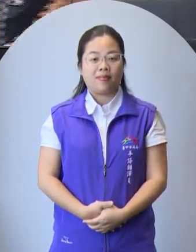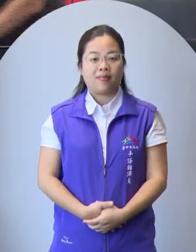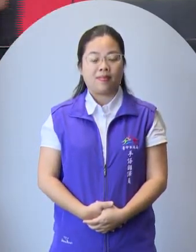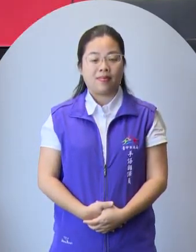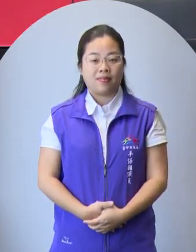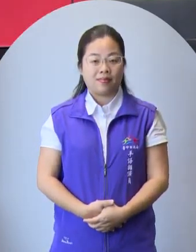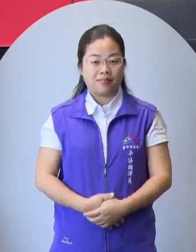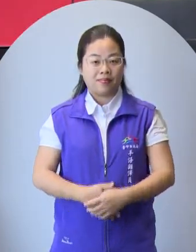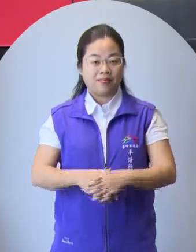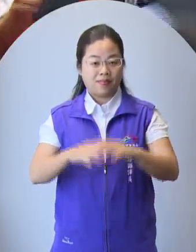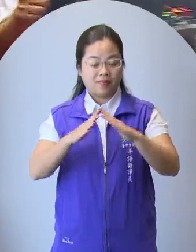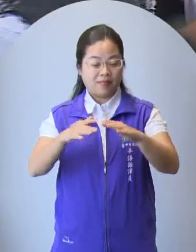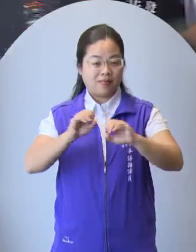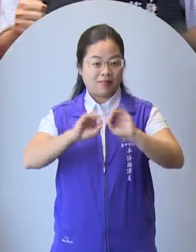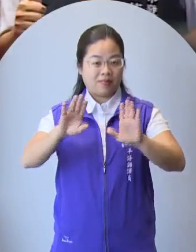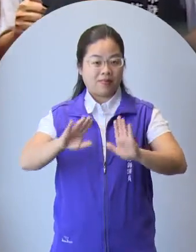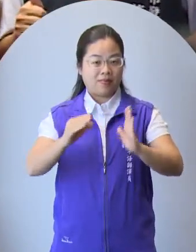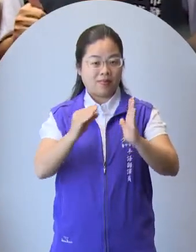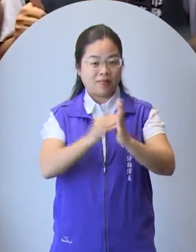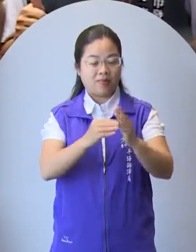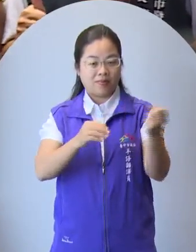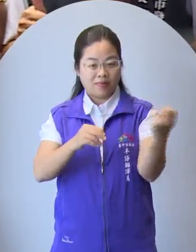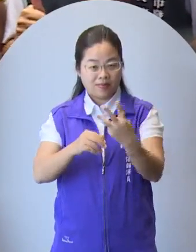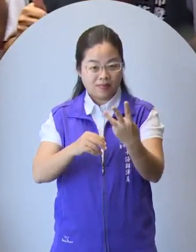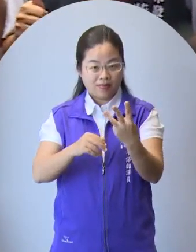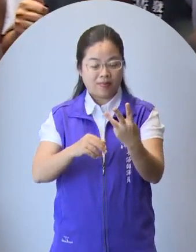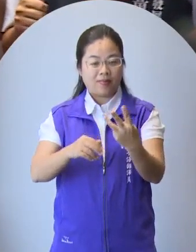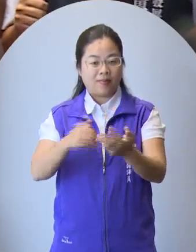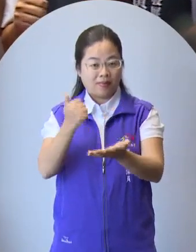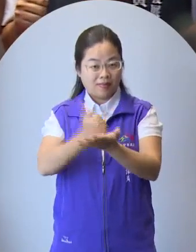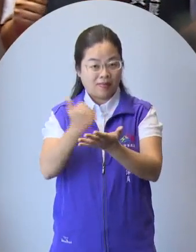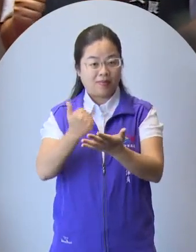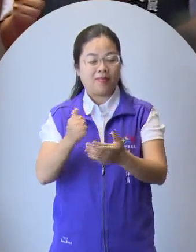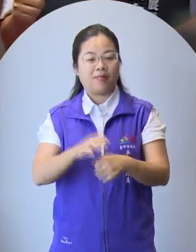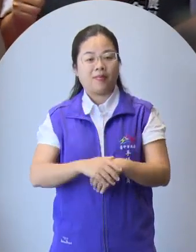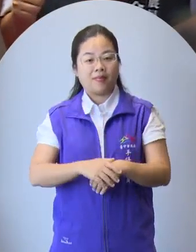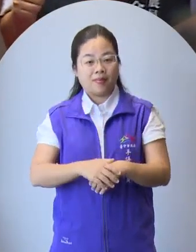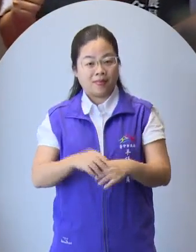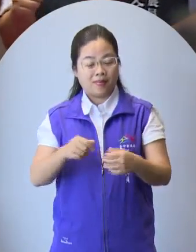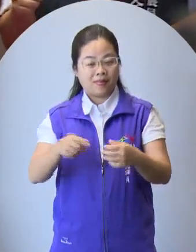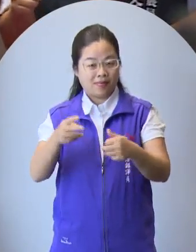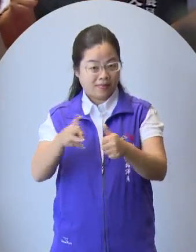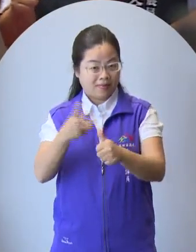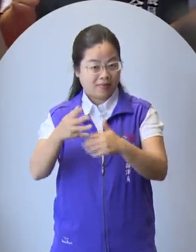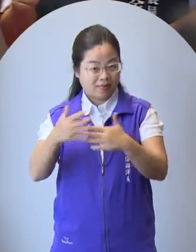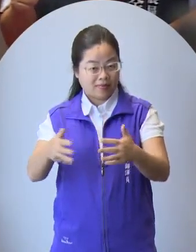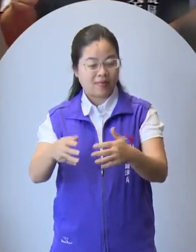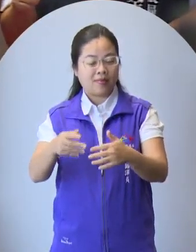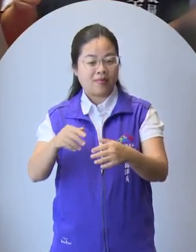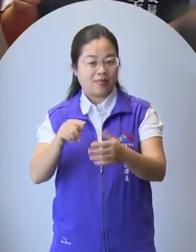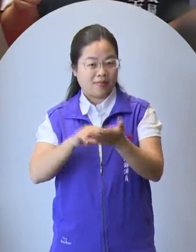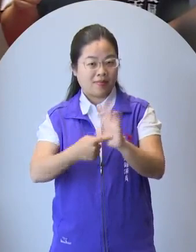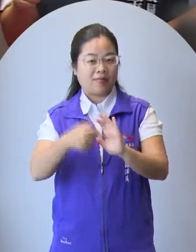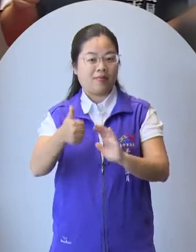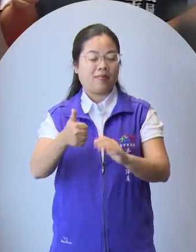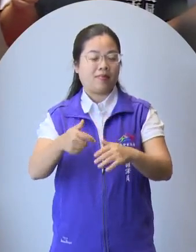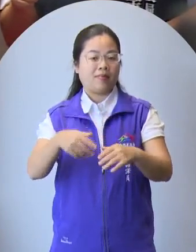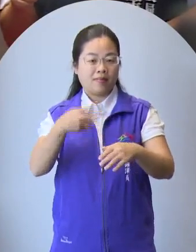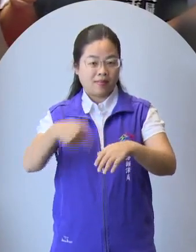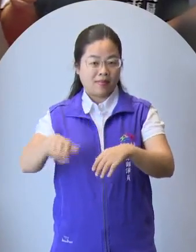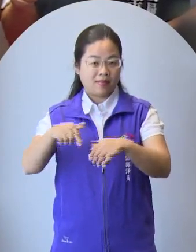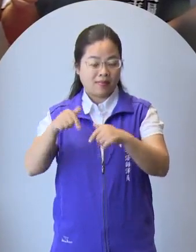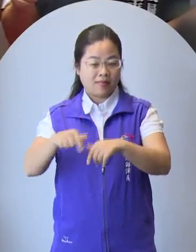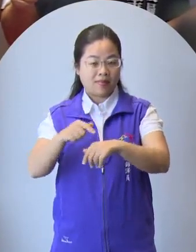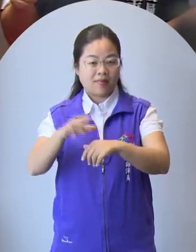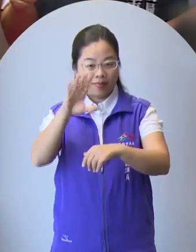都发局3项获奖工程分别是城南之星2期太平御贤段3期社会住宅卓越奖、西屯国安